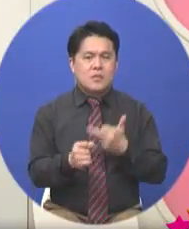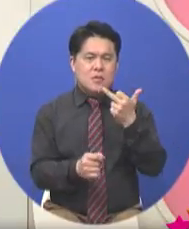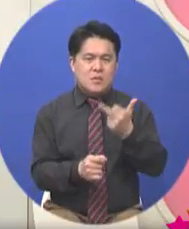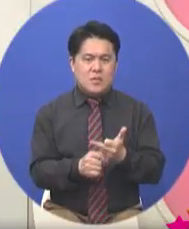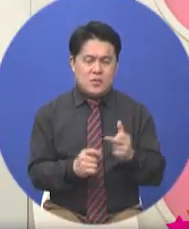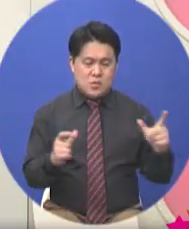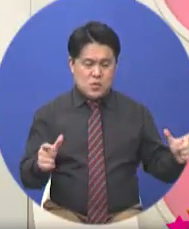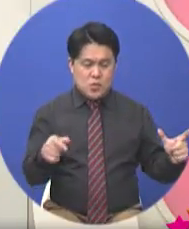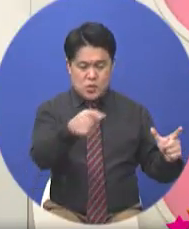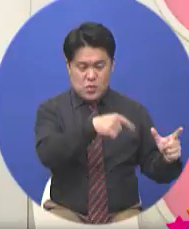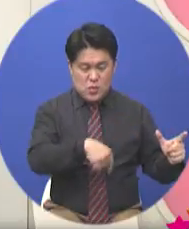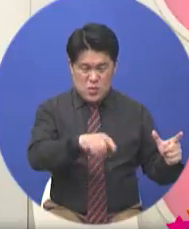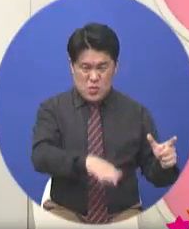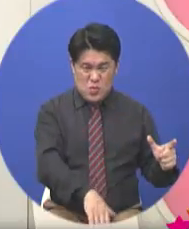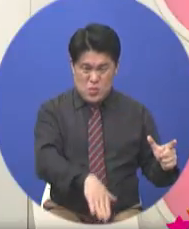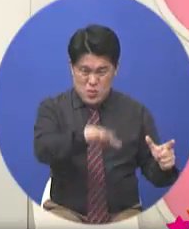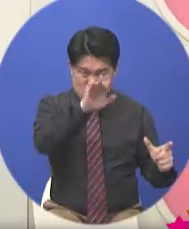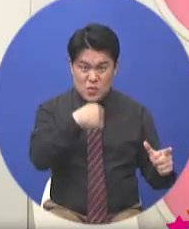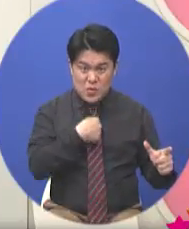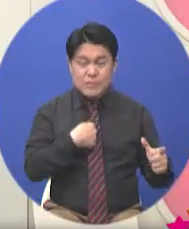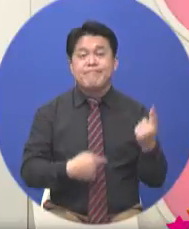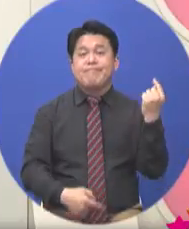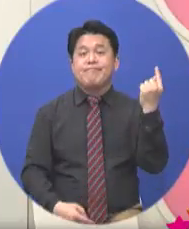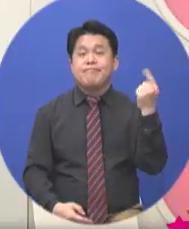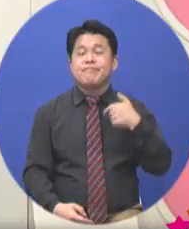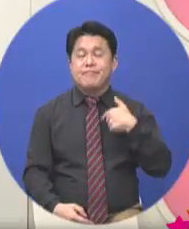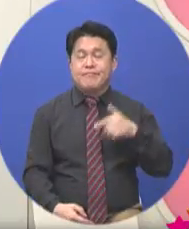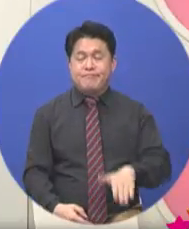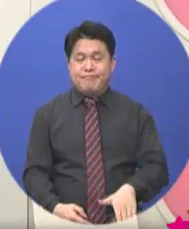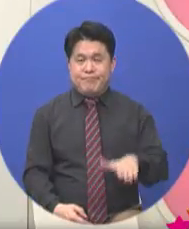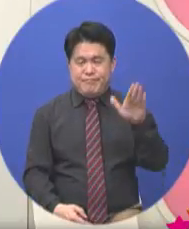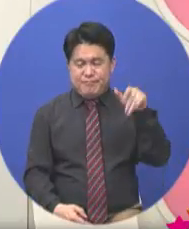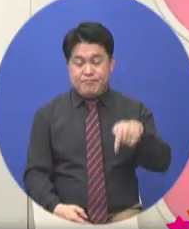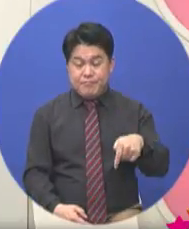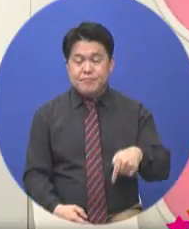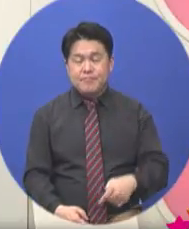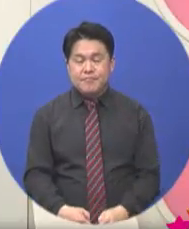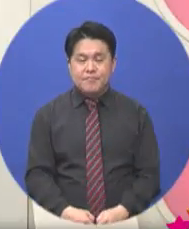됐네요. 아이고. 원래 제천이시네, 그러니까. 야, 원래 제천이죠. 네.